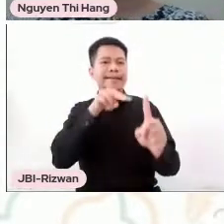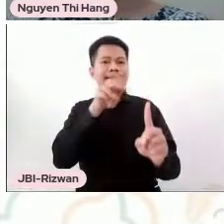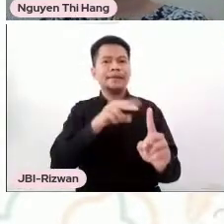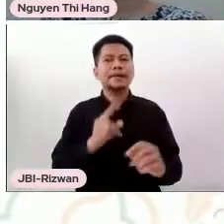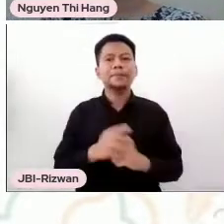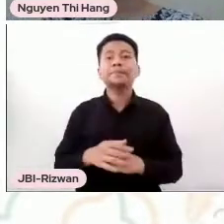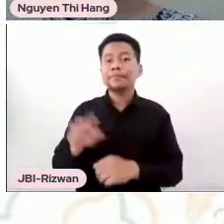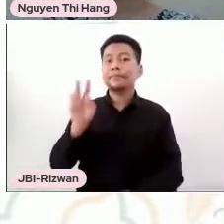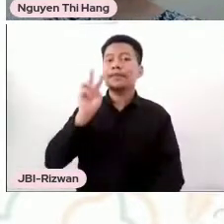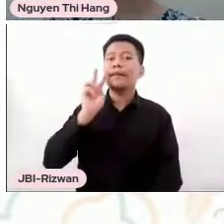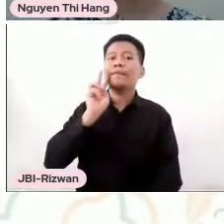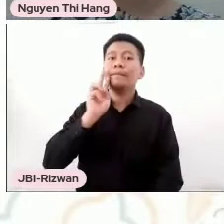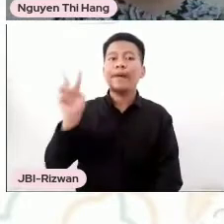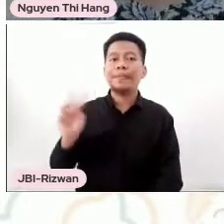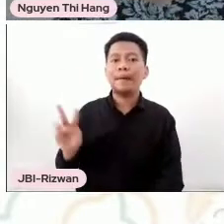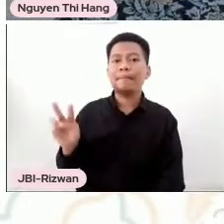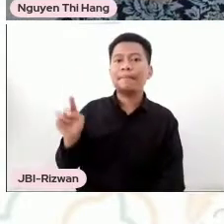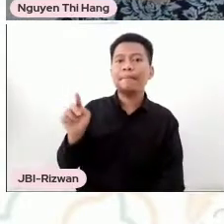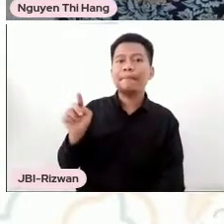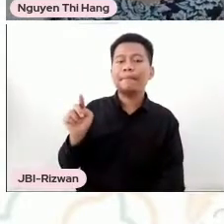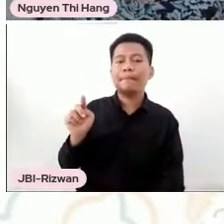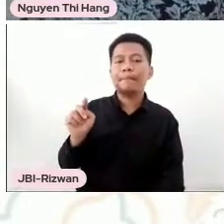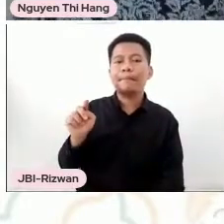itu ada